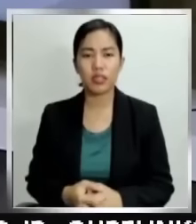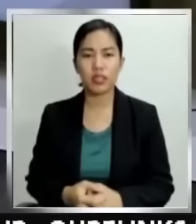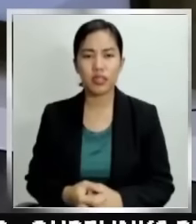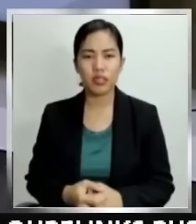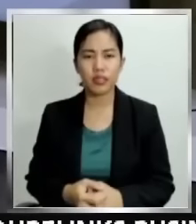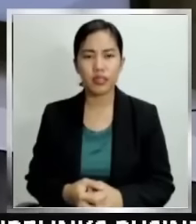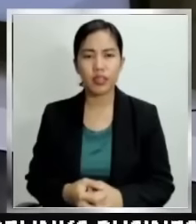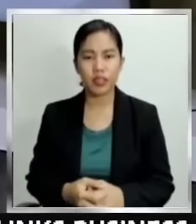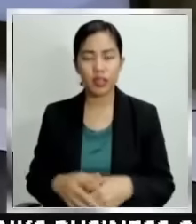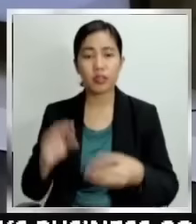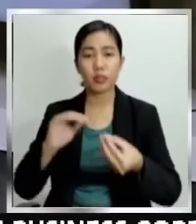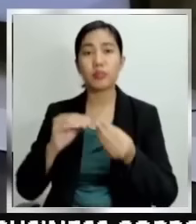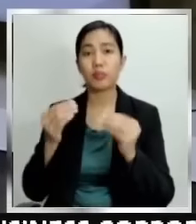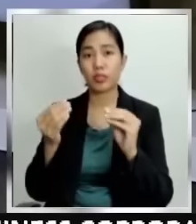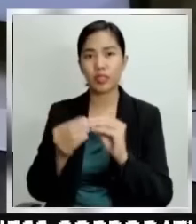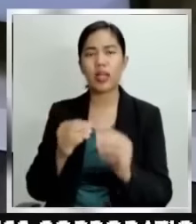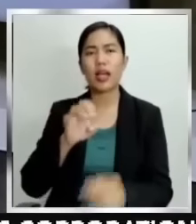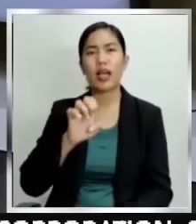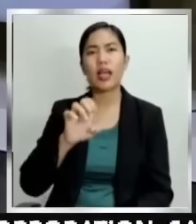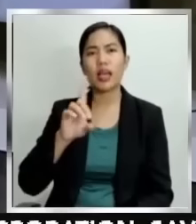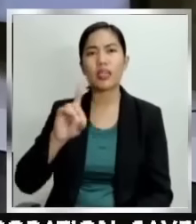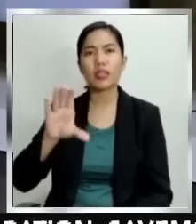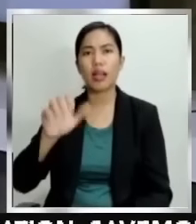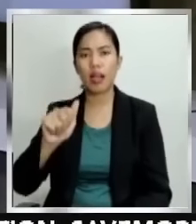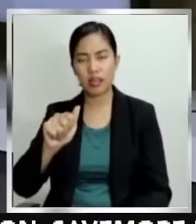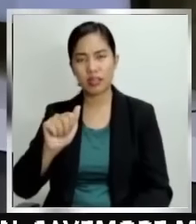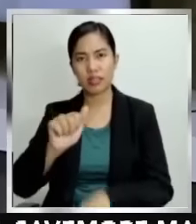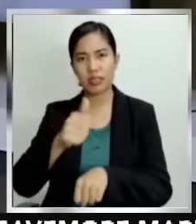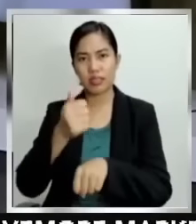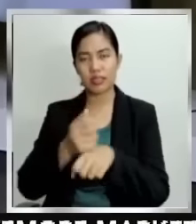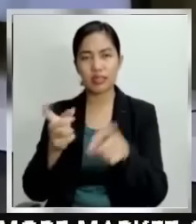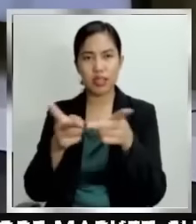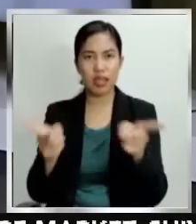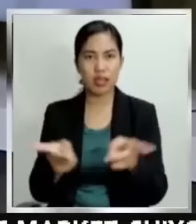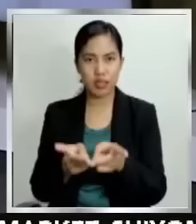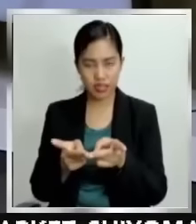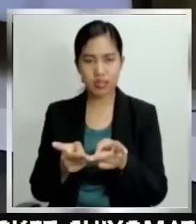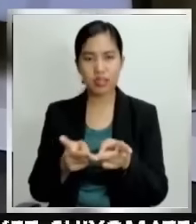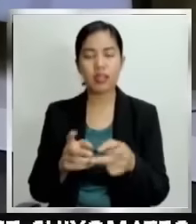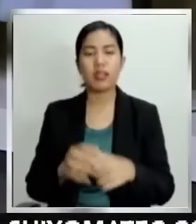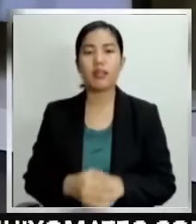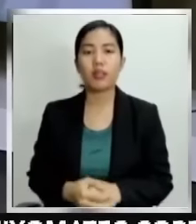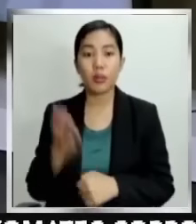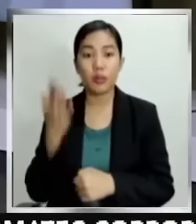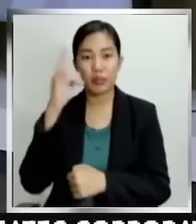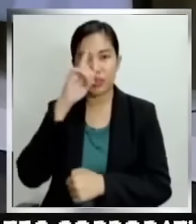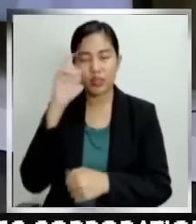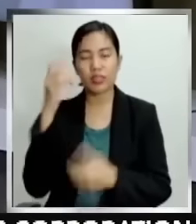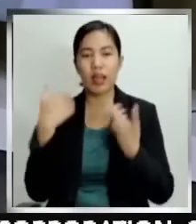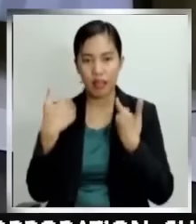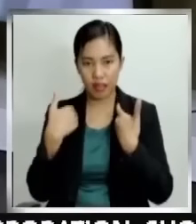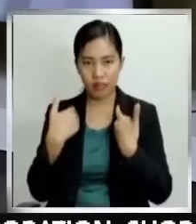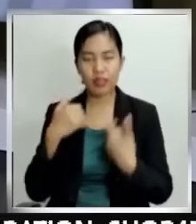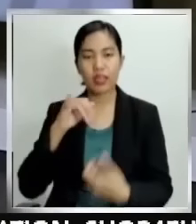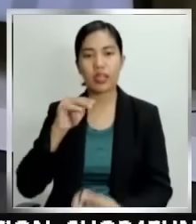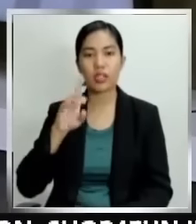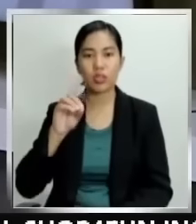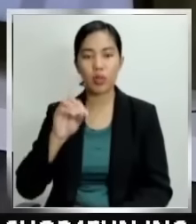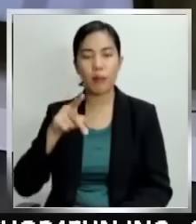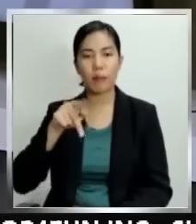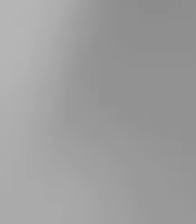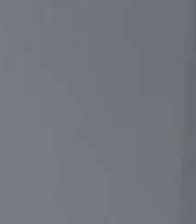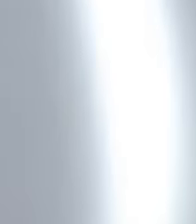sa bansa. Kasunod po ng rekomendasyon ng AFP at United States Indo-Pacific Command. At tinutukan yan ni Sandra Aguinaldo.